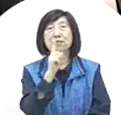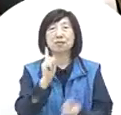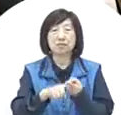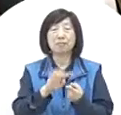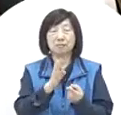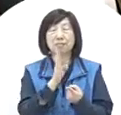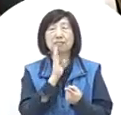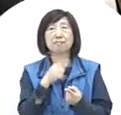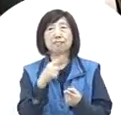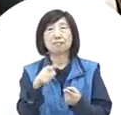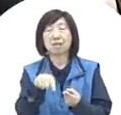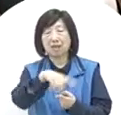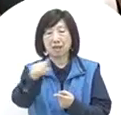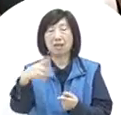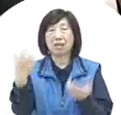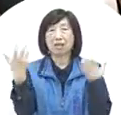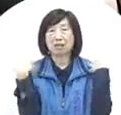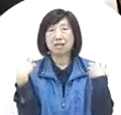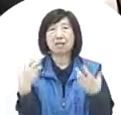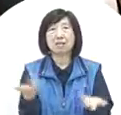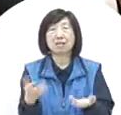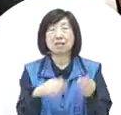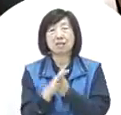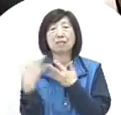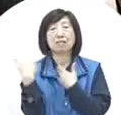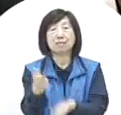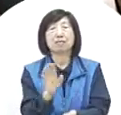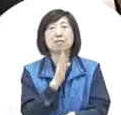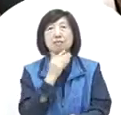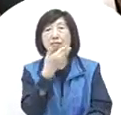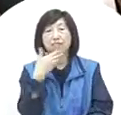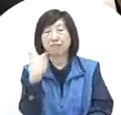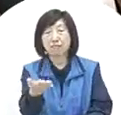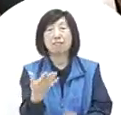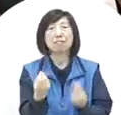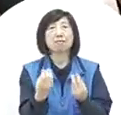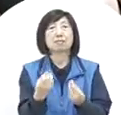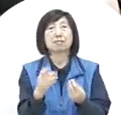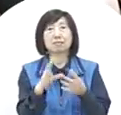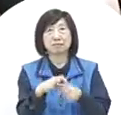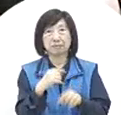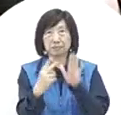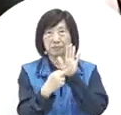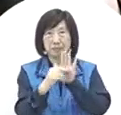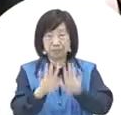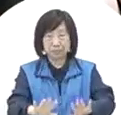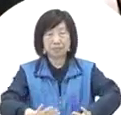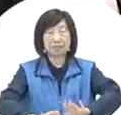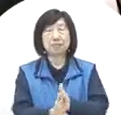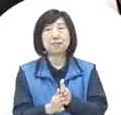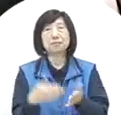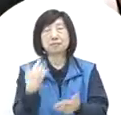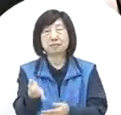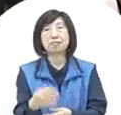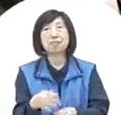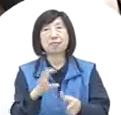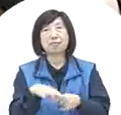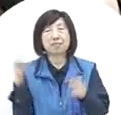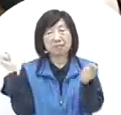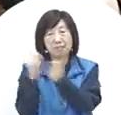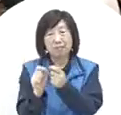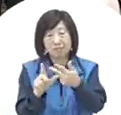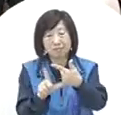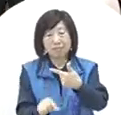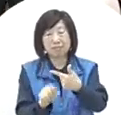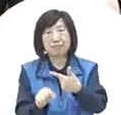任都是基层当，有福利呢却不肯花钱给基层同仁。跟您讲说，从今年现在已经过了快一半的年了，不用花一